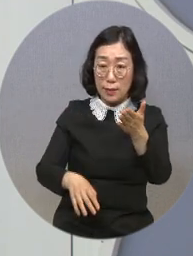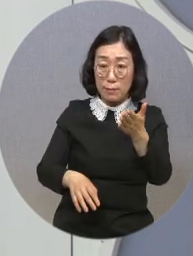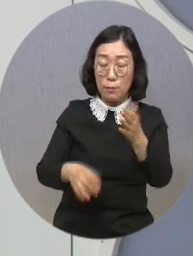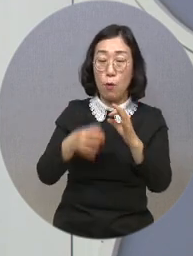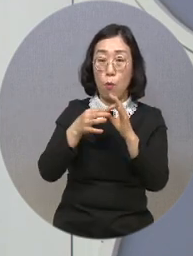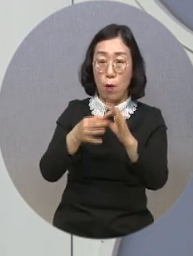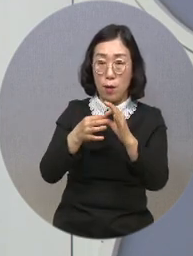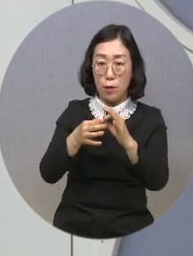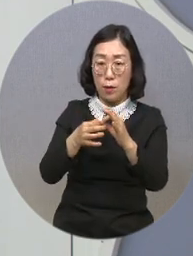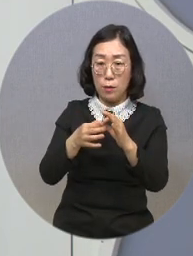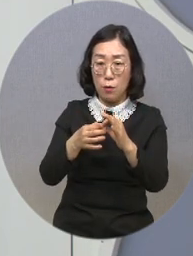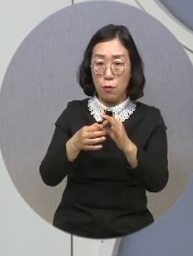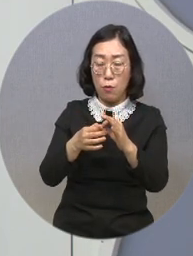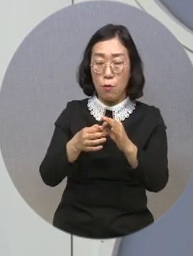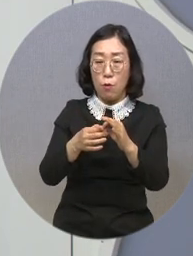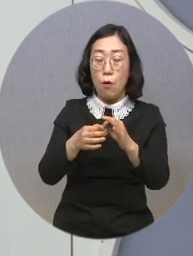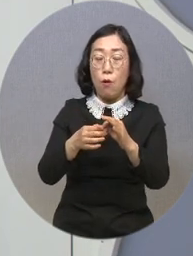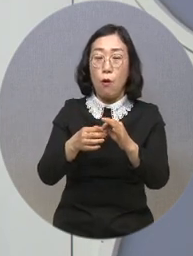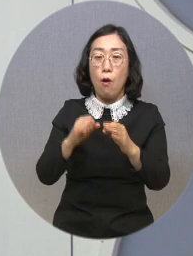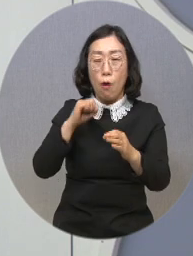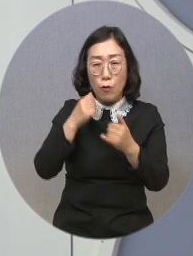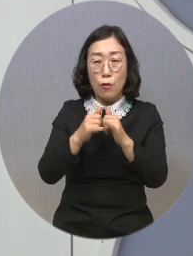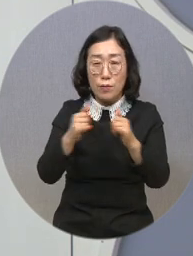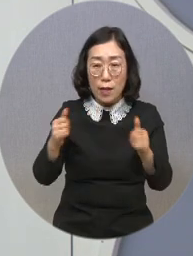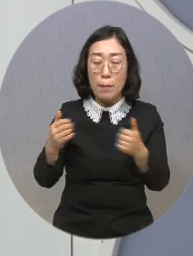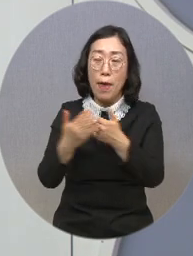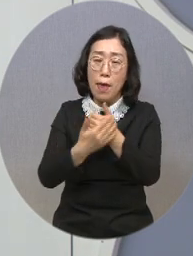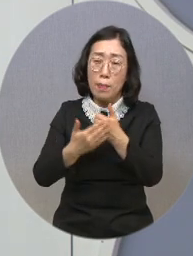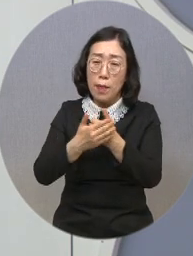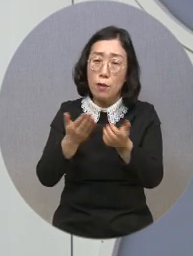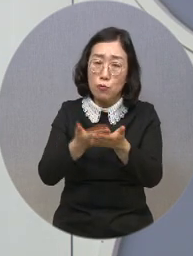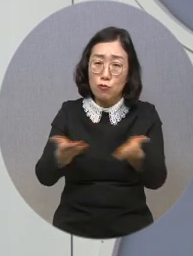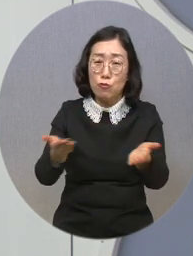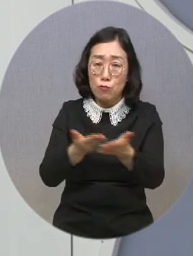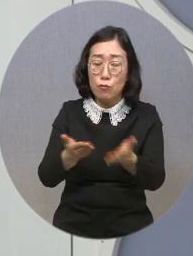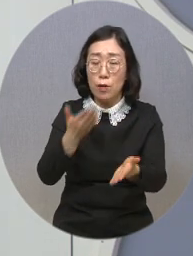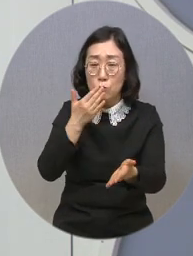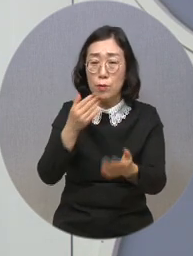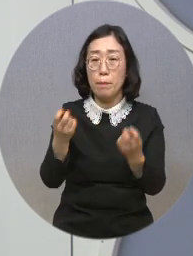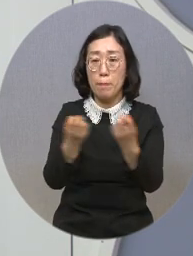세금에 대해서 서민들에게 혜택을 줄 수 있는 세금이 뭐가 있나 보니까